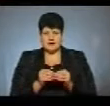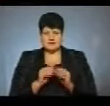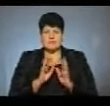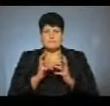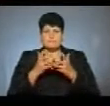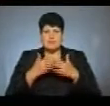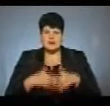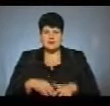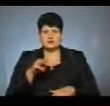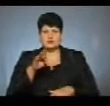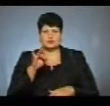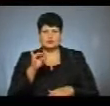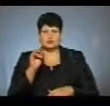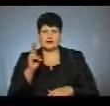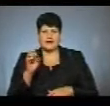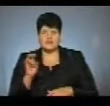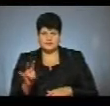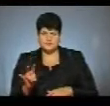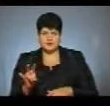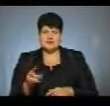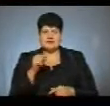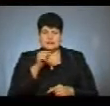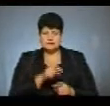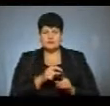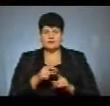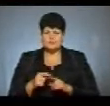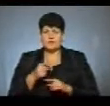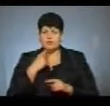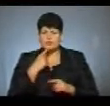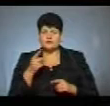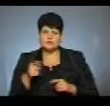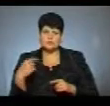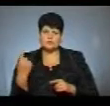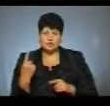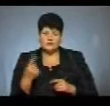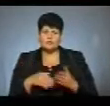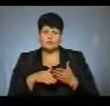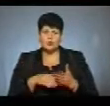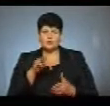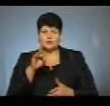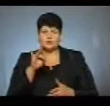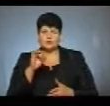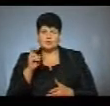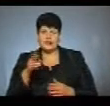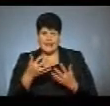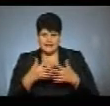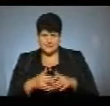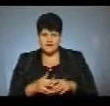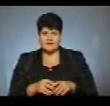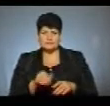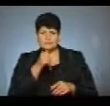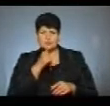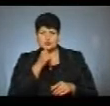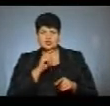речниця патрульної поліції області Катерина Басилига. За її словами, на Тернопільщині за допомогою трукему поліцейські вимірюють швидкість на